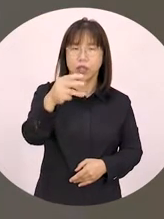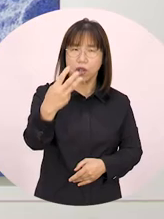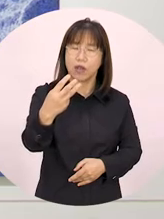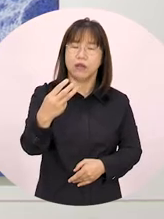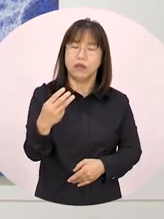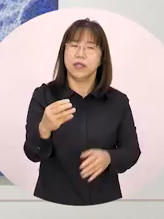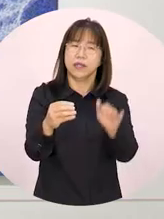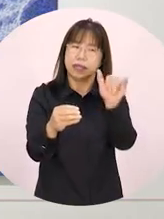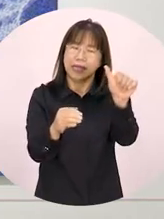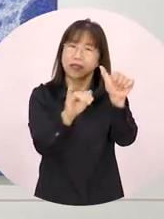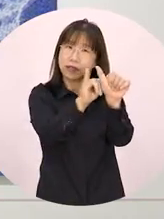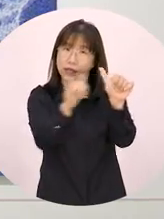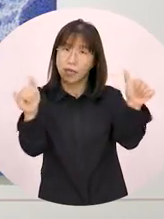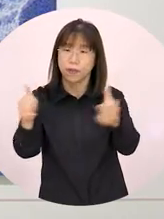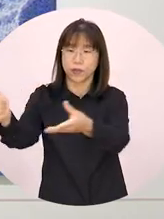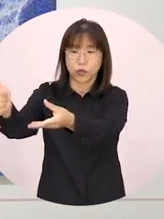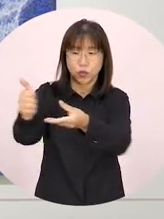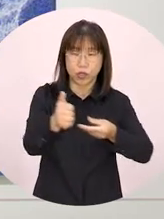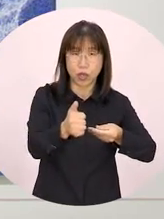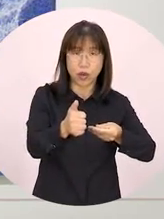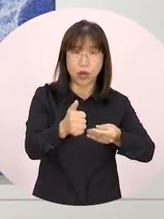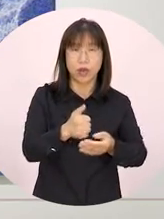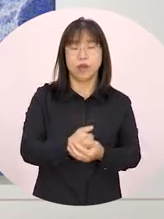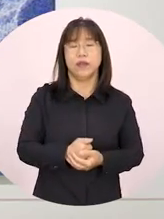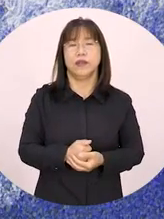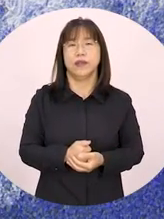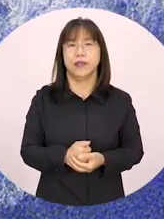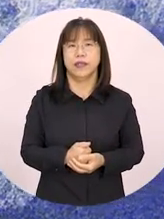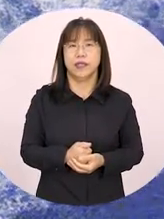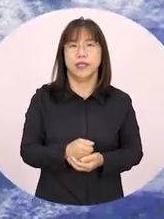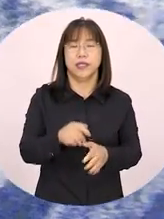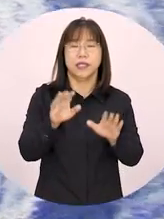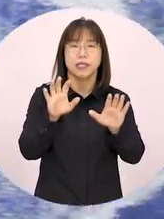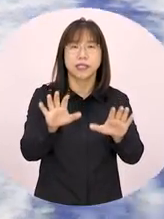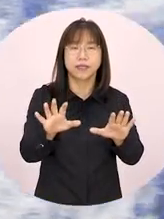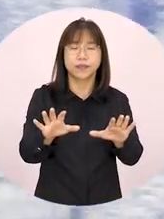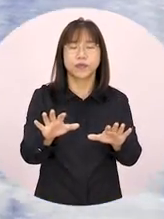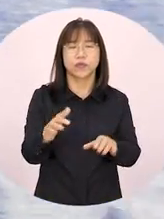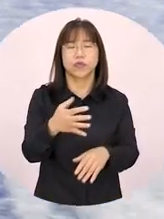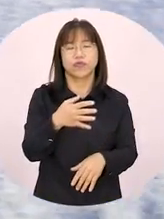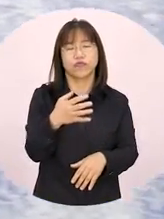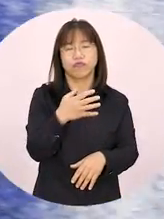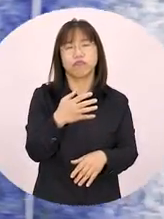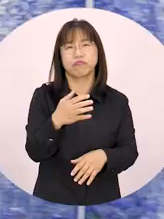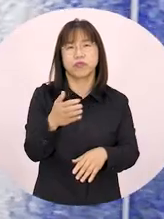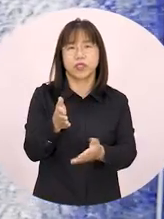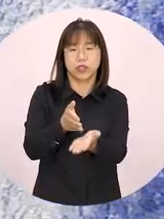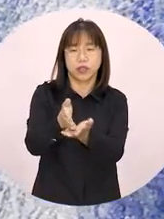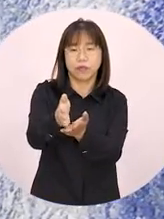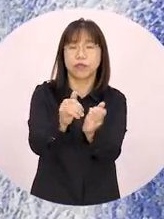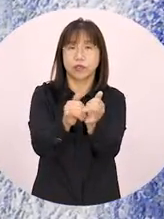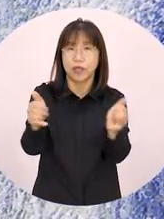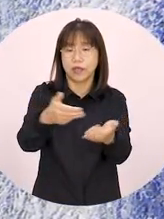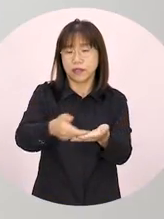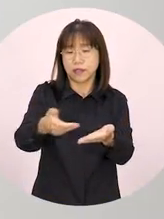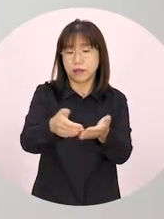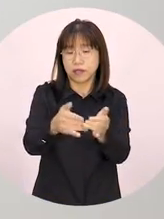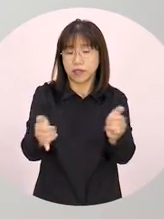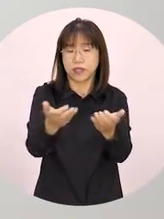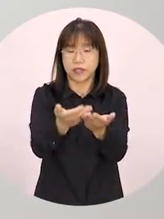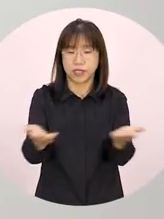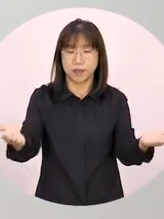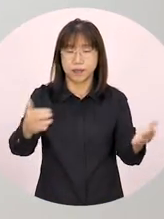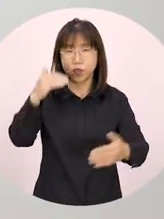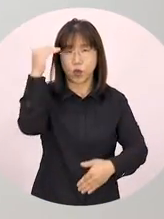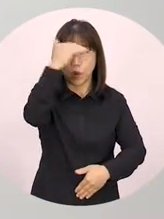초대해 자신의 화풍의 완성을 넘어 자유로운 경제에까지 잃은 원로 중진작가 의 원숙한 예술세계를 감상할